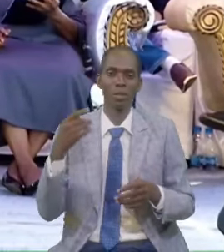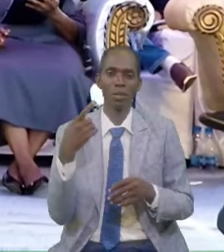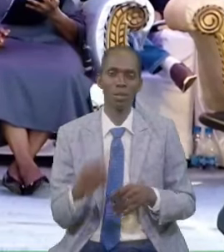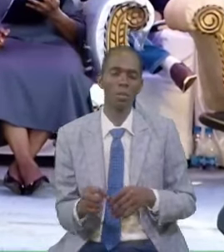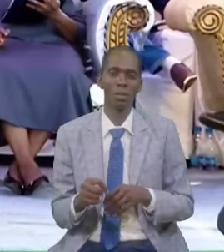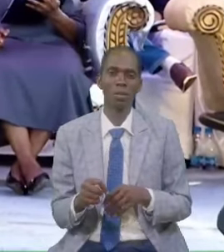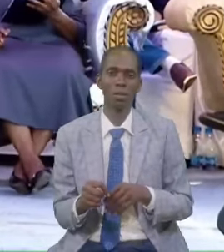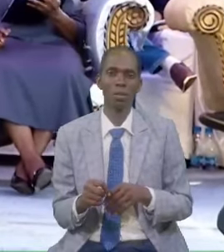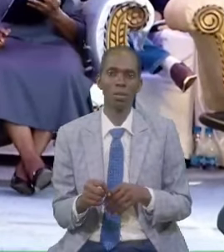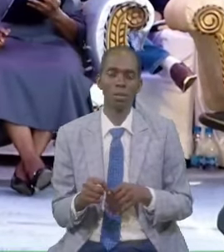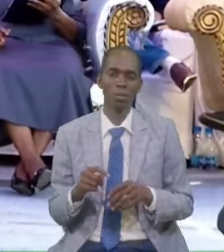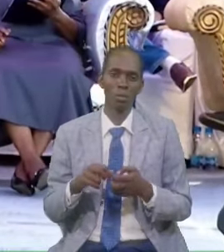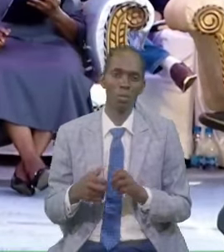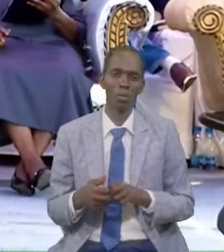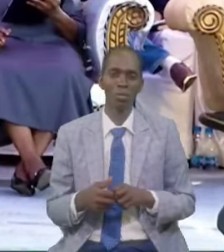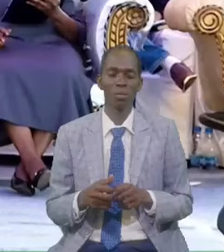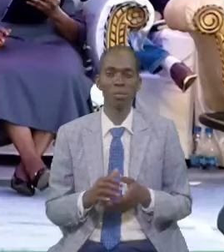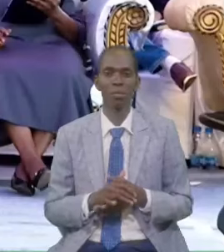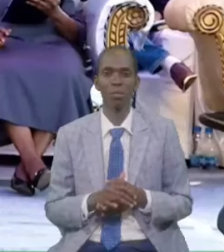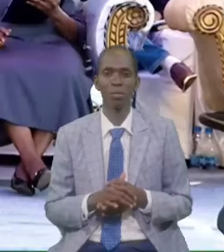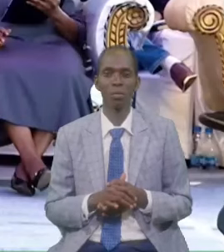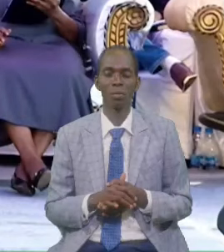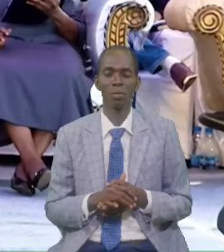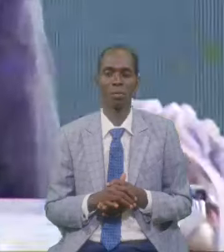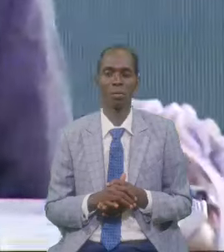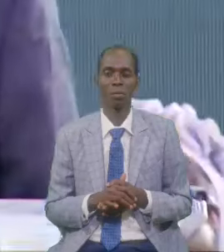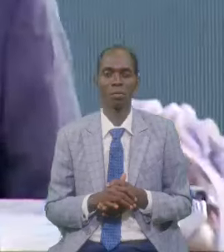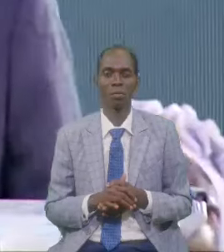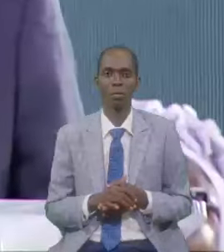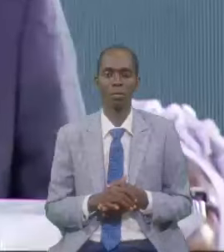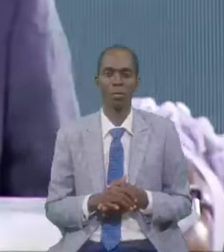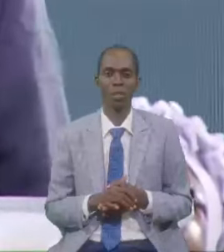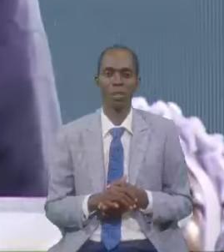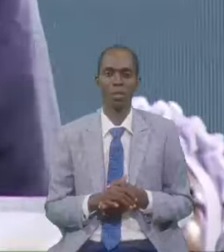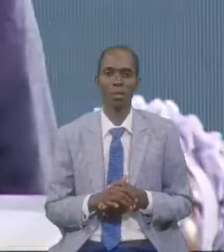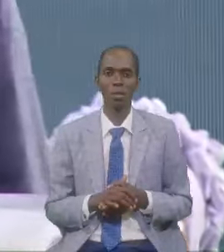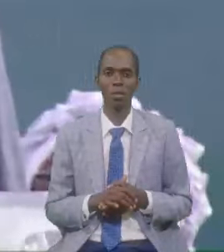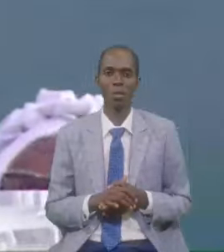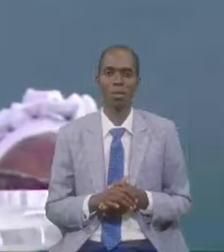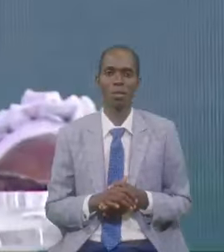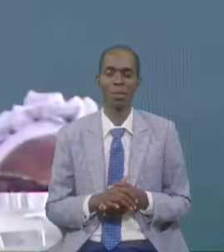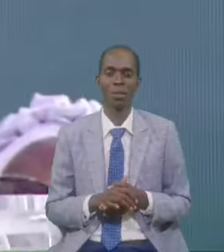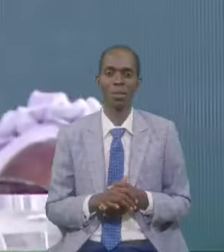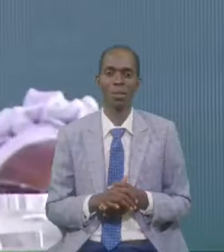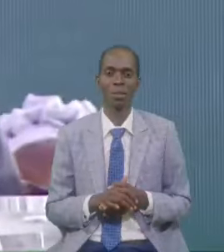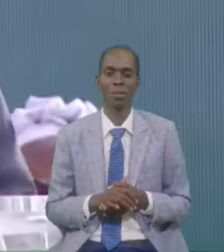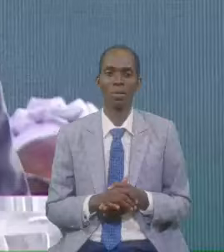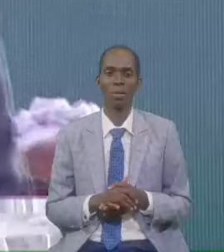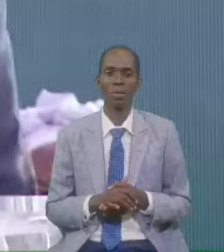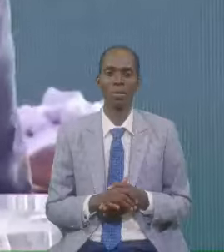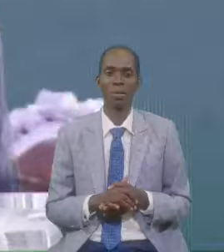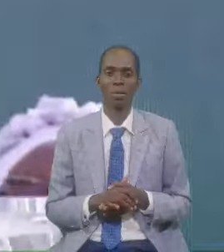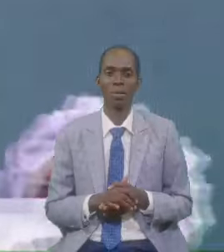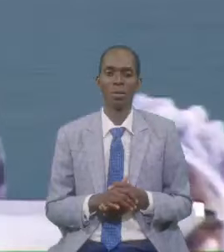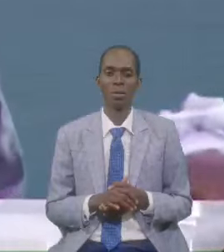నేను హీరోను కాబట్టి నాకు ముళ్ళుంది. ఐ వాంట్ టు బి ఎ జీరో. సాతాన్ విల్ నాట్ బి మేకింగ్ సో మచ్ ట్రబుల్. నేను